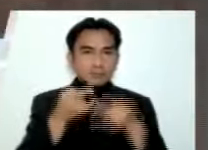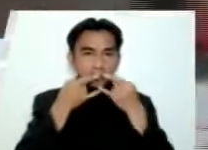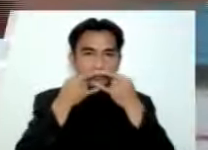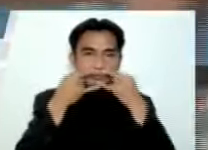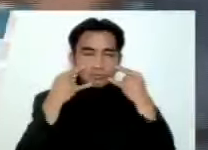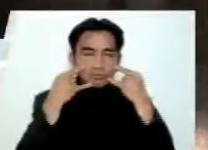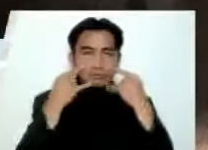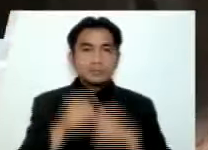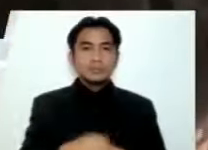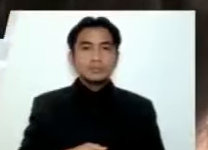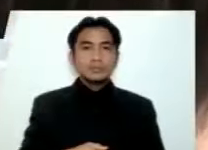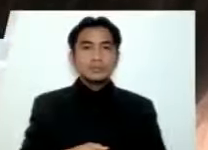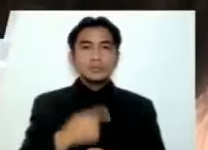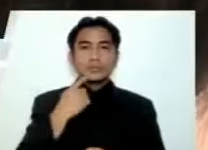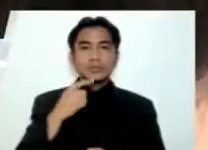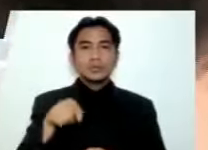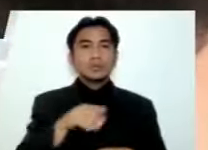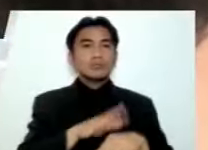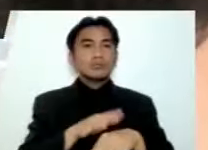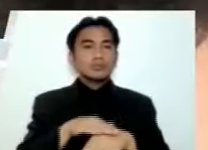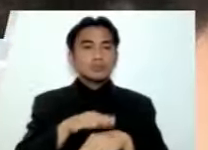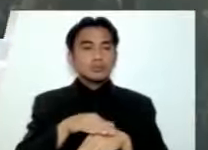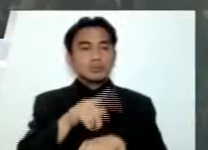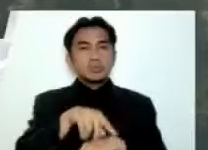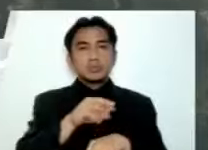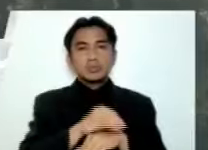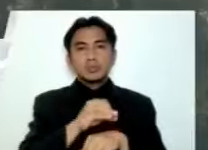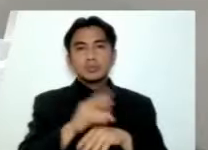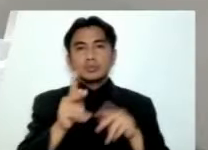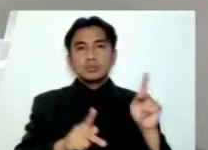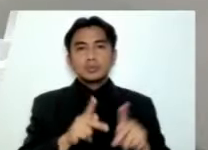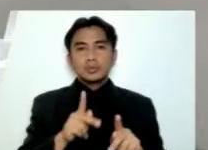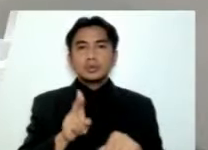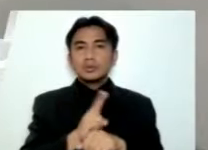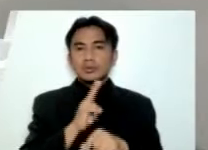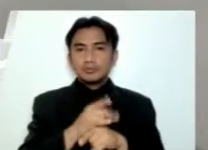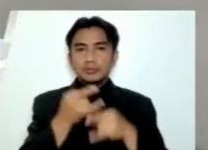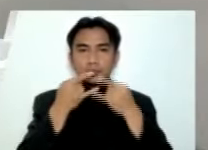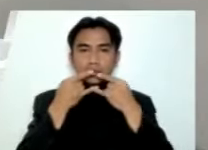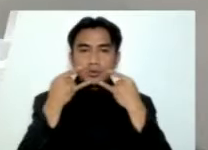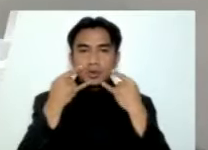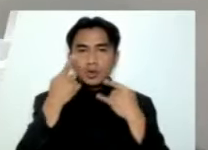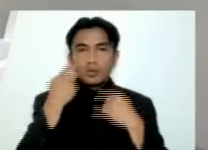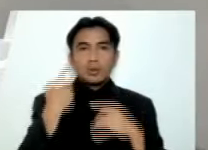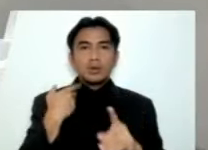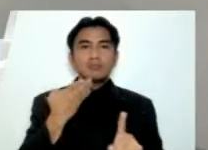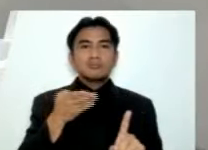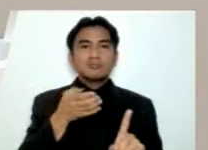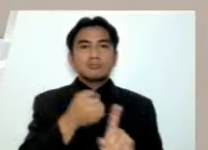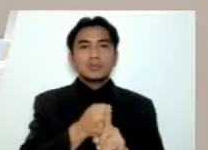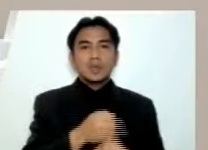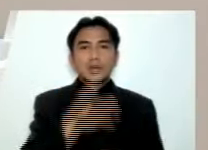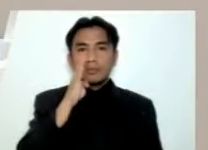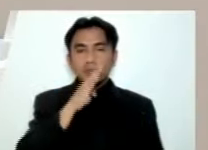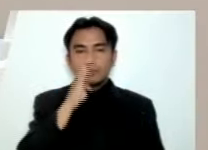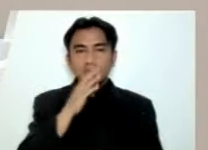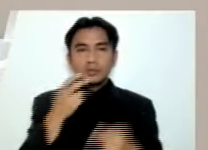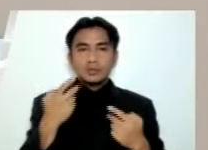VVOX sa Bicol ang mga residente na magsuot ng face mask. Umabot na kasi sa Bicol region ang volcanic haze mula sa Bulkang